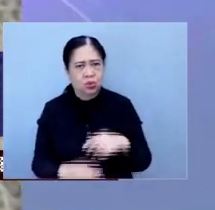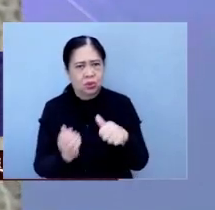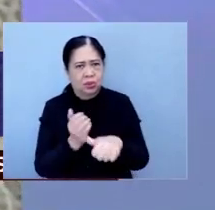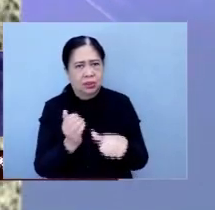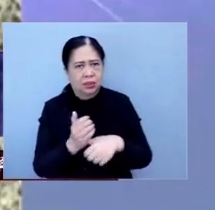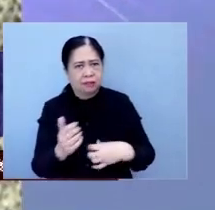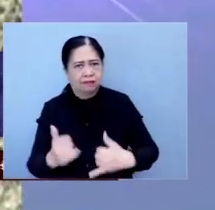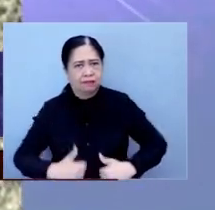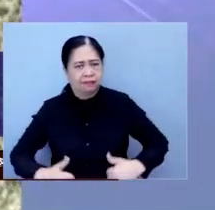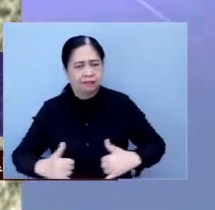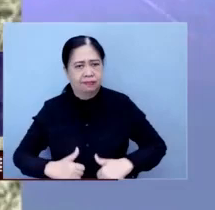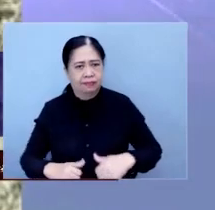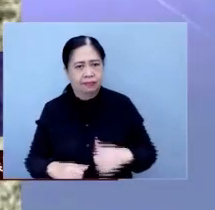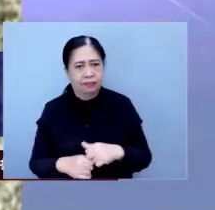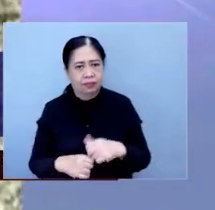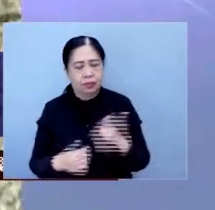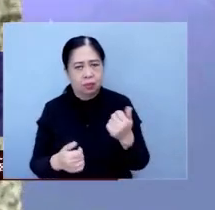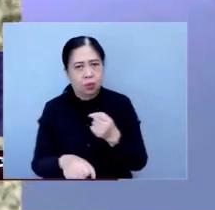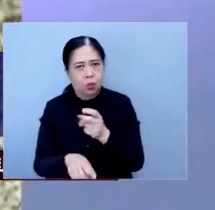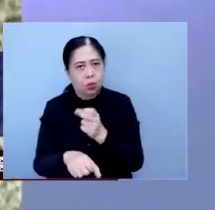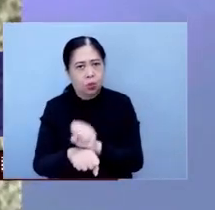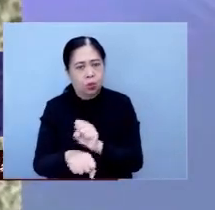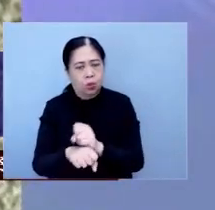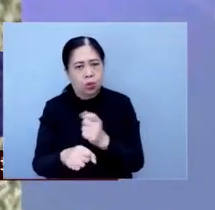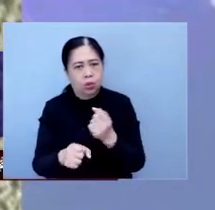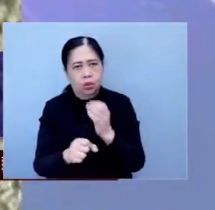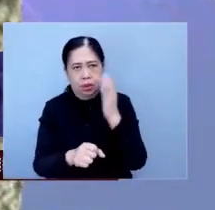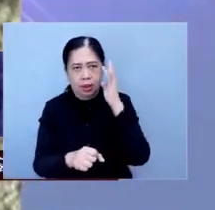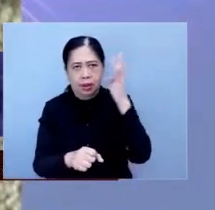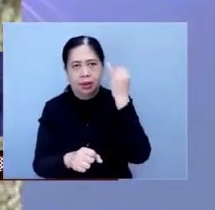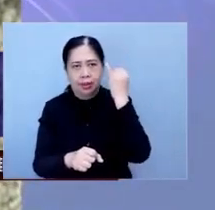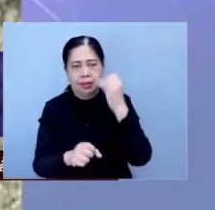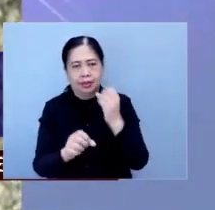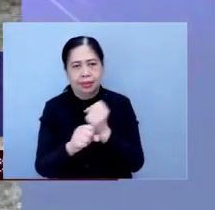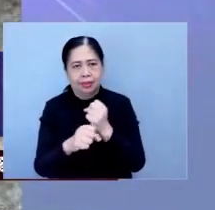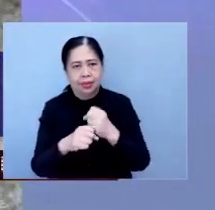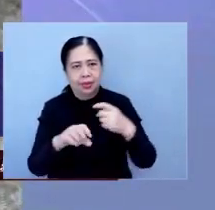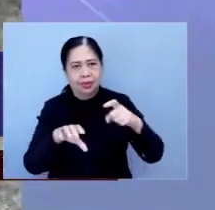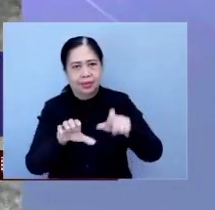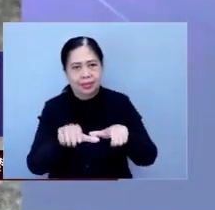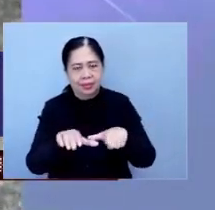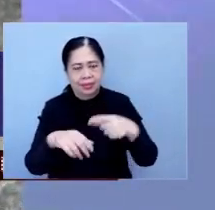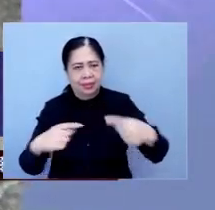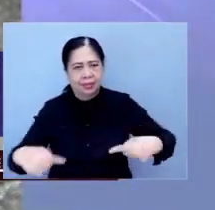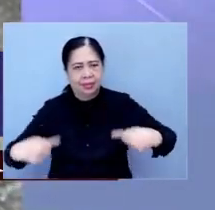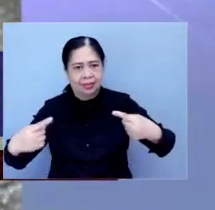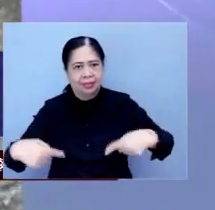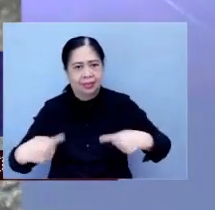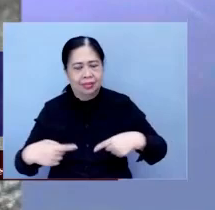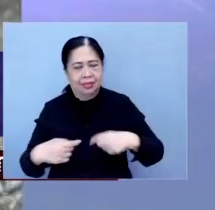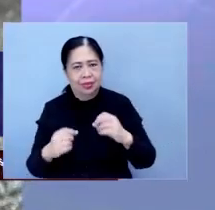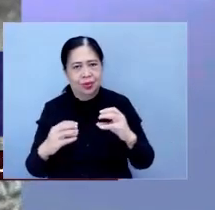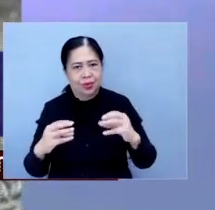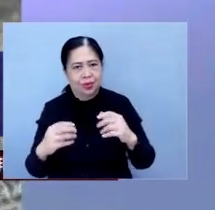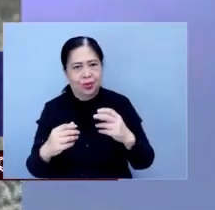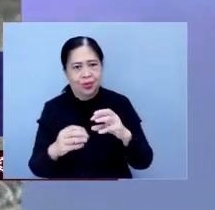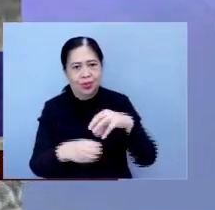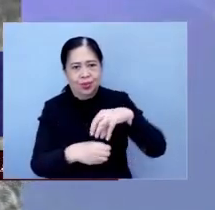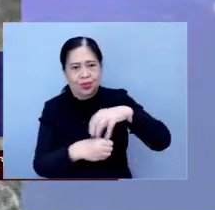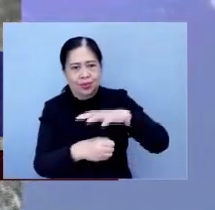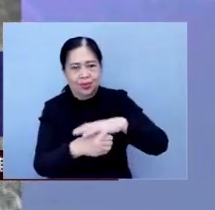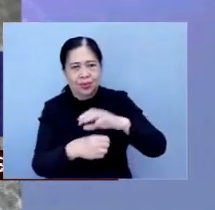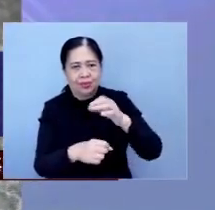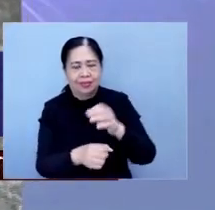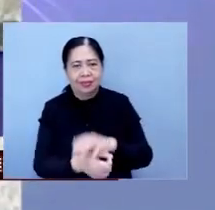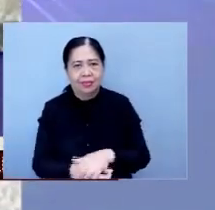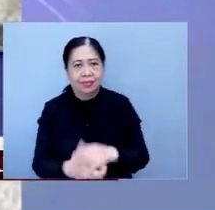bituka. Isang maintenance personnel ang gumawa ng improvised wheelchair ni Sien na gawa sa food container at takip ng bote.